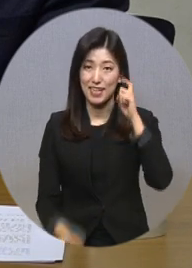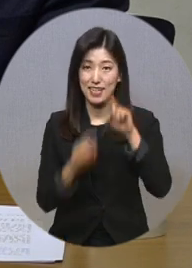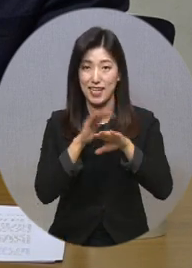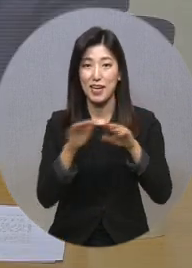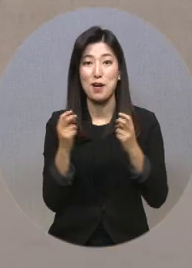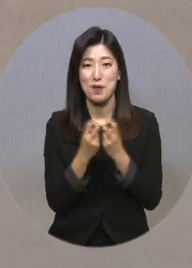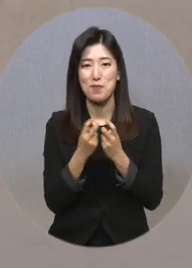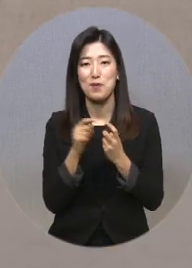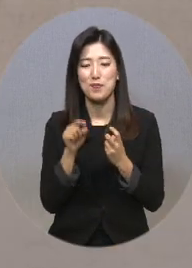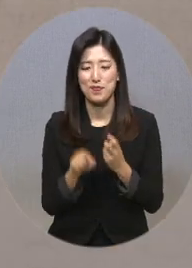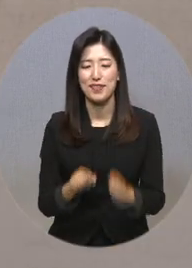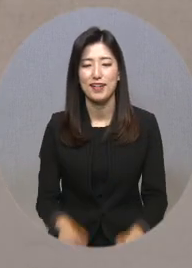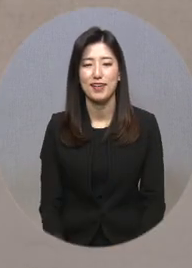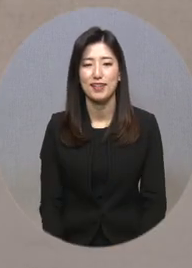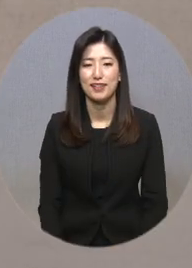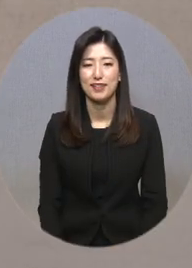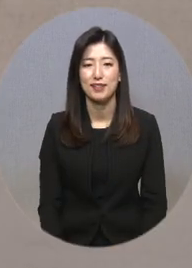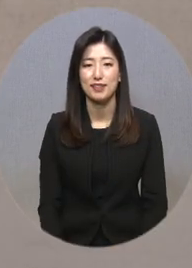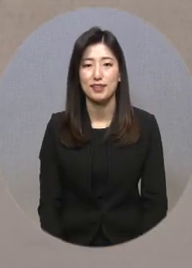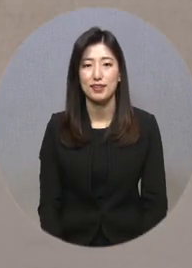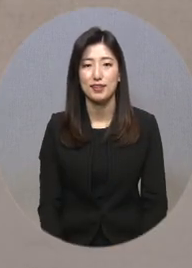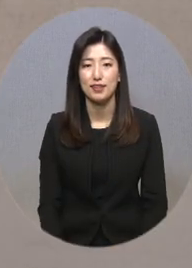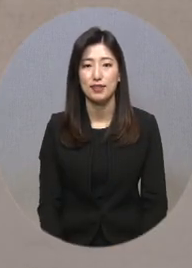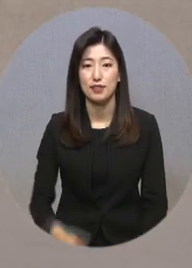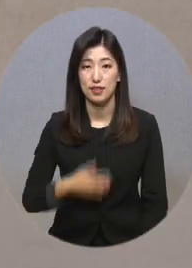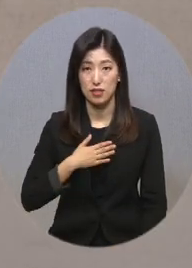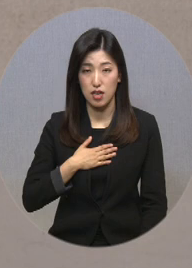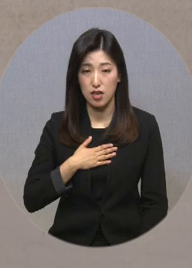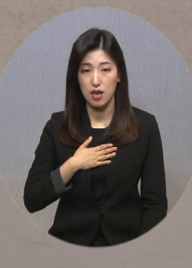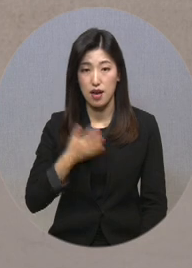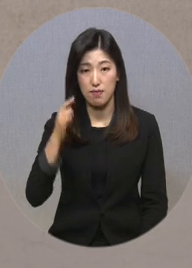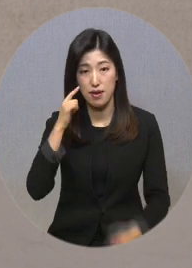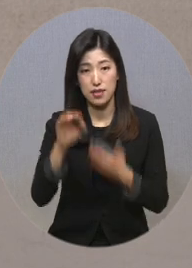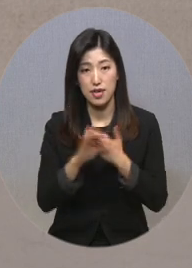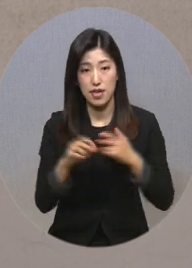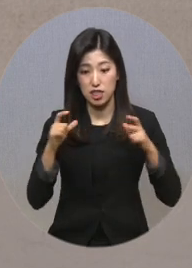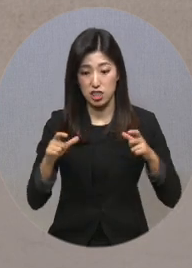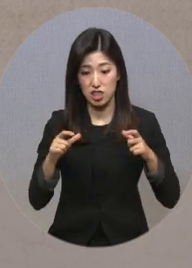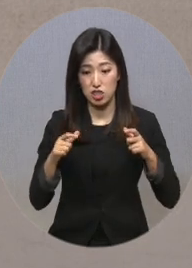있습니다. 제가 만약에 지역의 단체장이라면